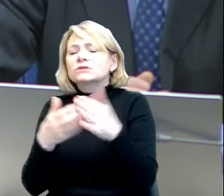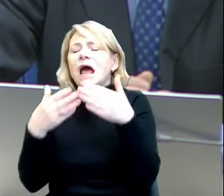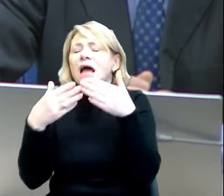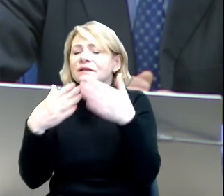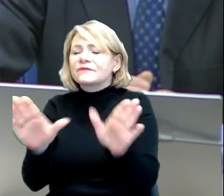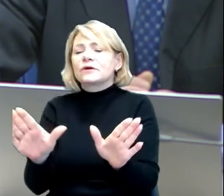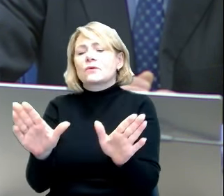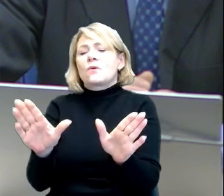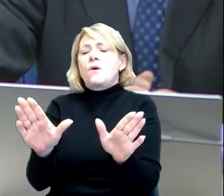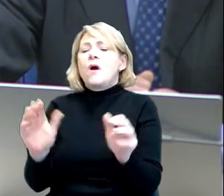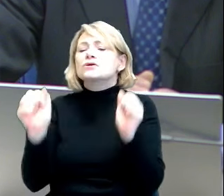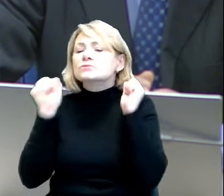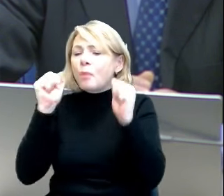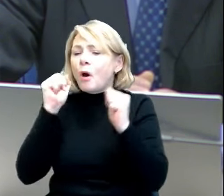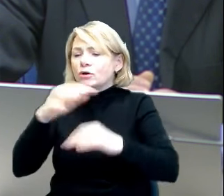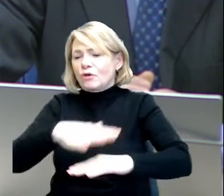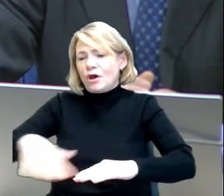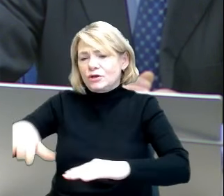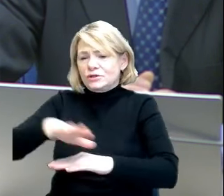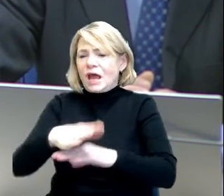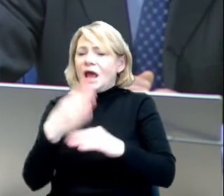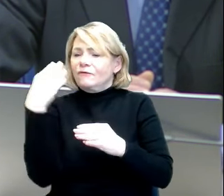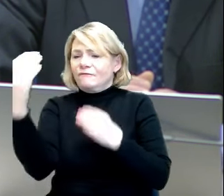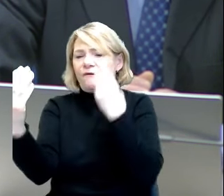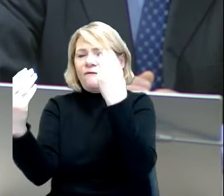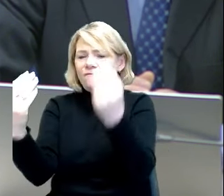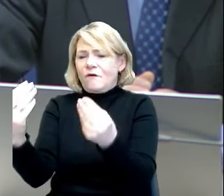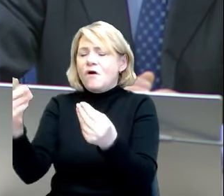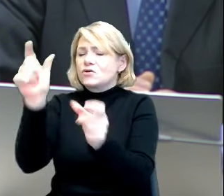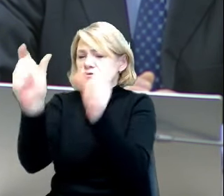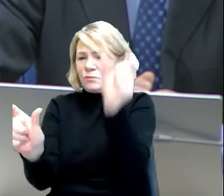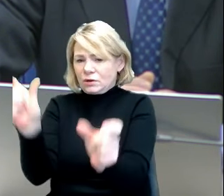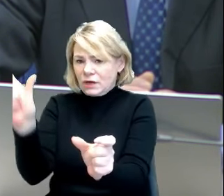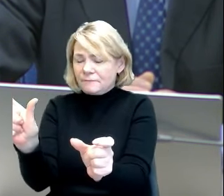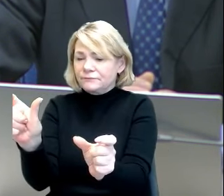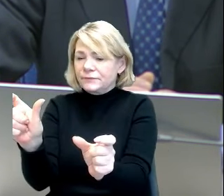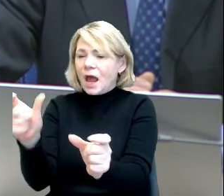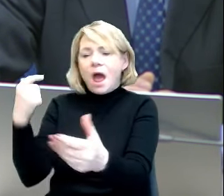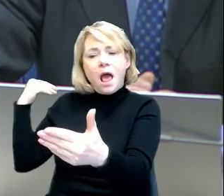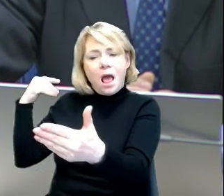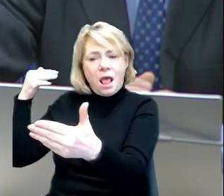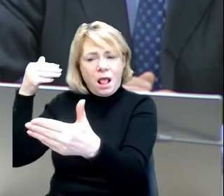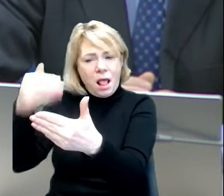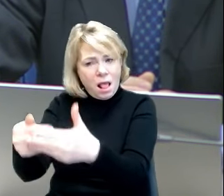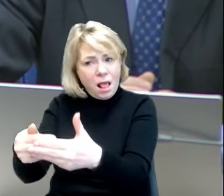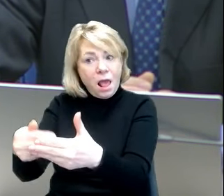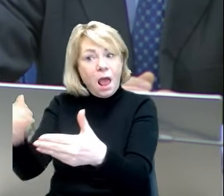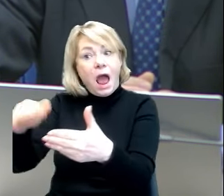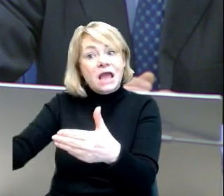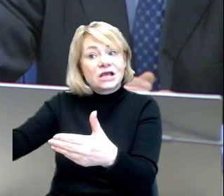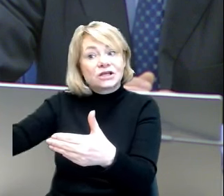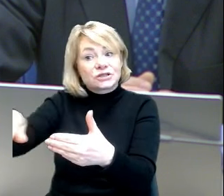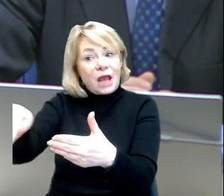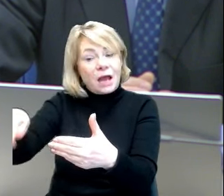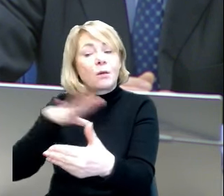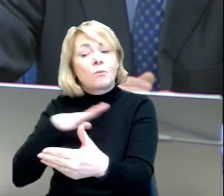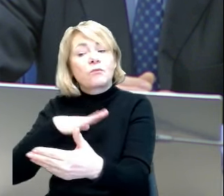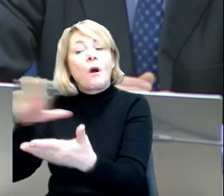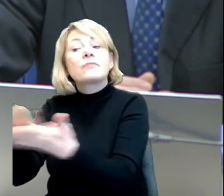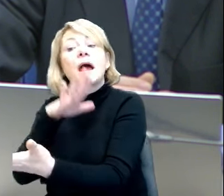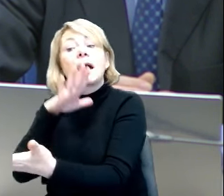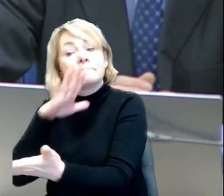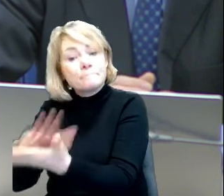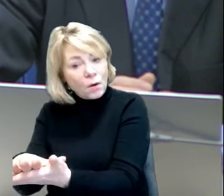gyventojams prieiti iki šiol šita aikštelė buvo nemokama taip tai aš siūlau pritarti šiek tiek tai suvaldys